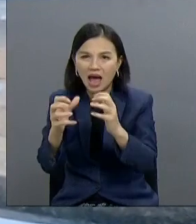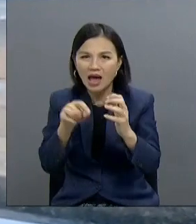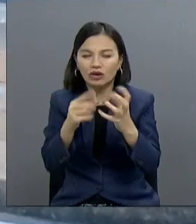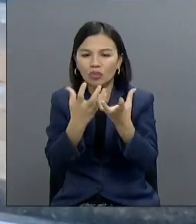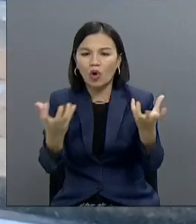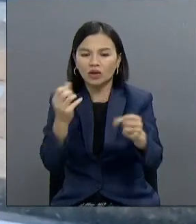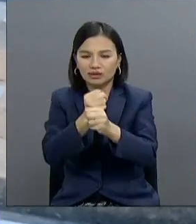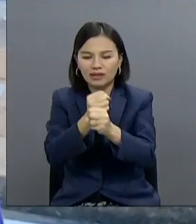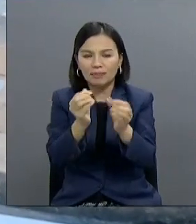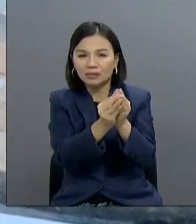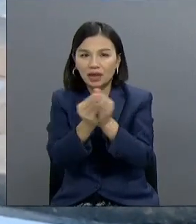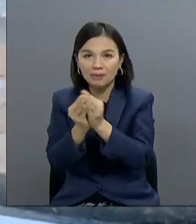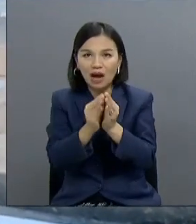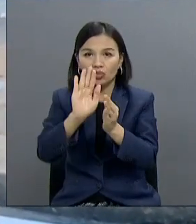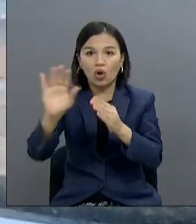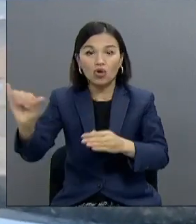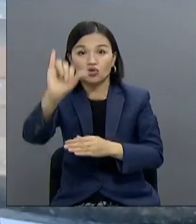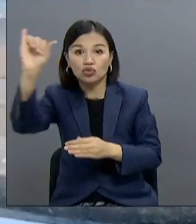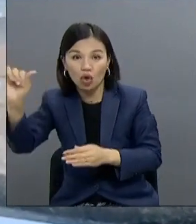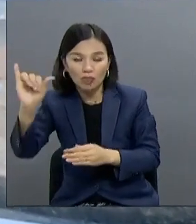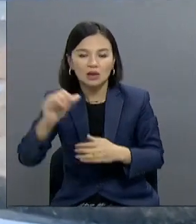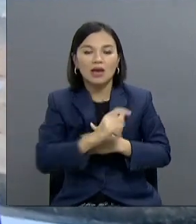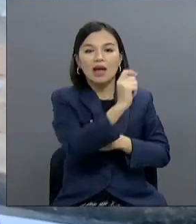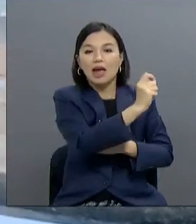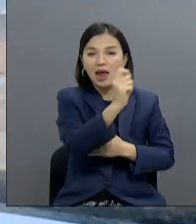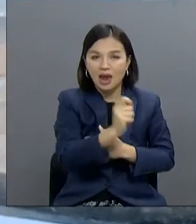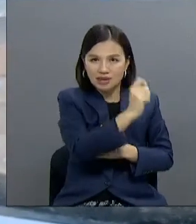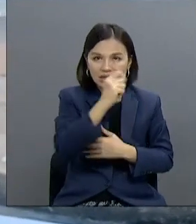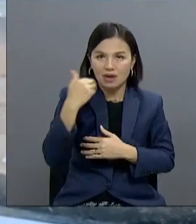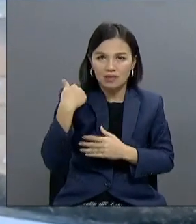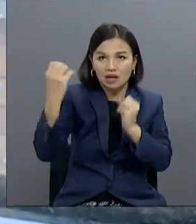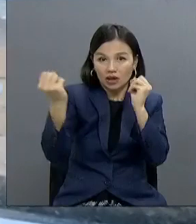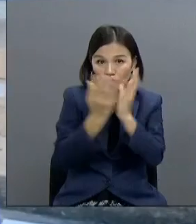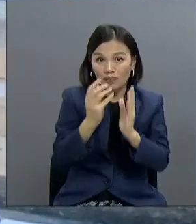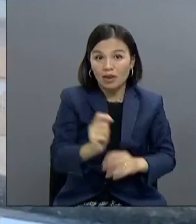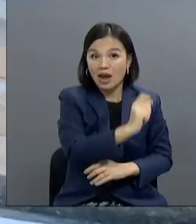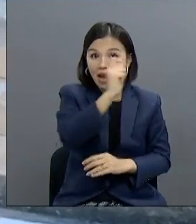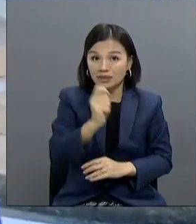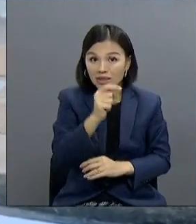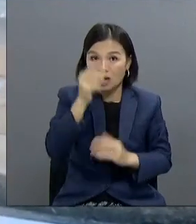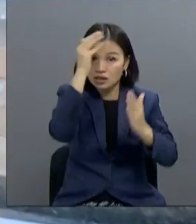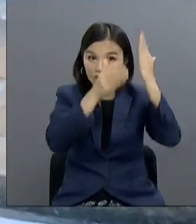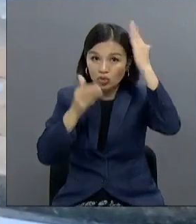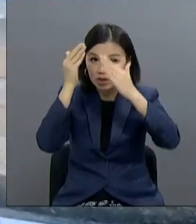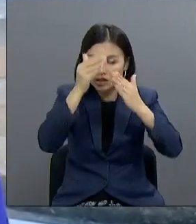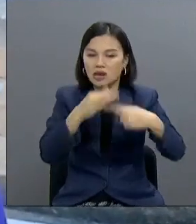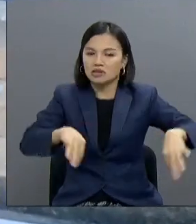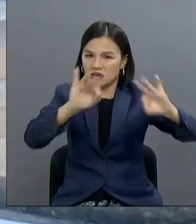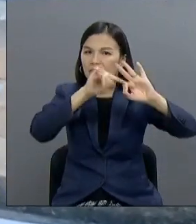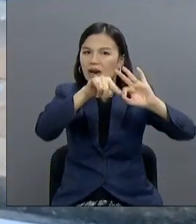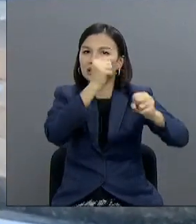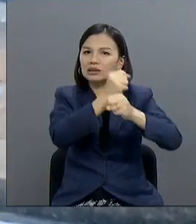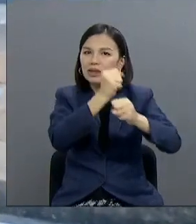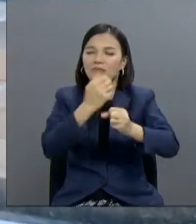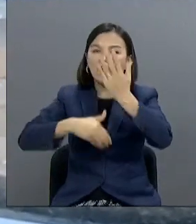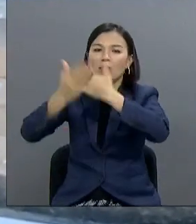ที่เกิดขึ้นระหว่างฝั่งยุโรปและฝั่งเอเชียซึ่งในที่นี้นะคะส่งผลให้เอเชียหรืออินโดนีเซียนะคะมีบทบาทสำคัญในการพลิกหน้าประวัติศ